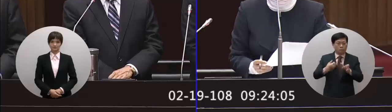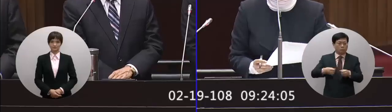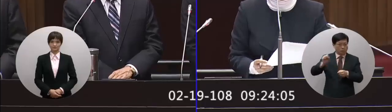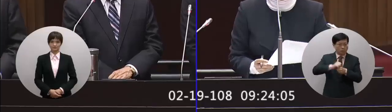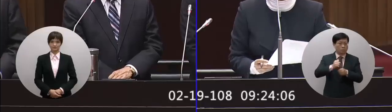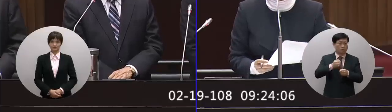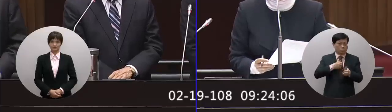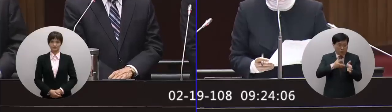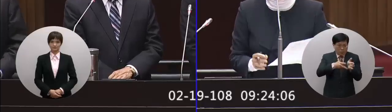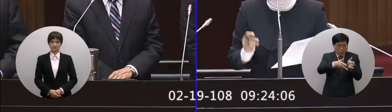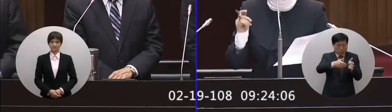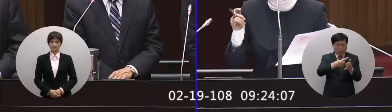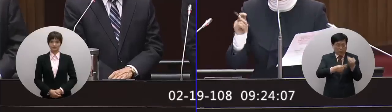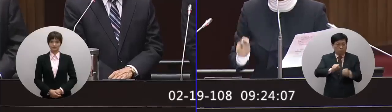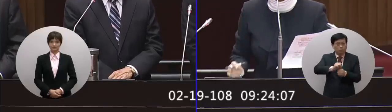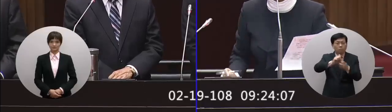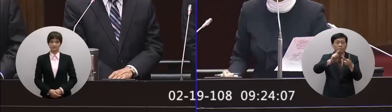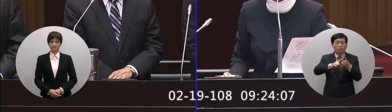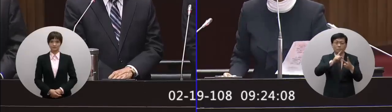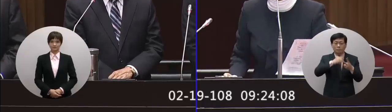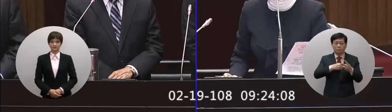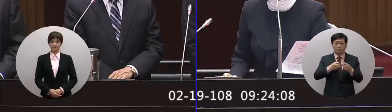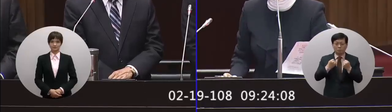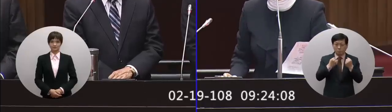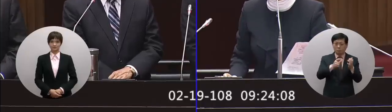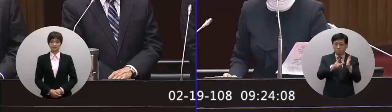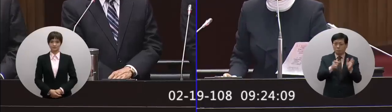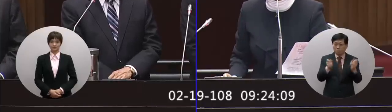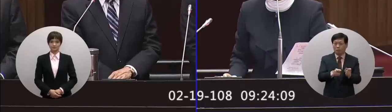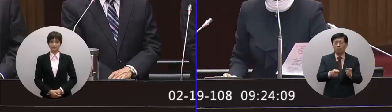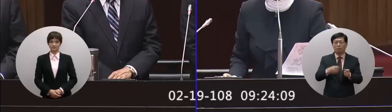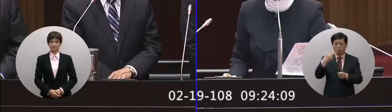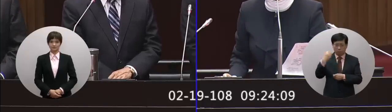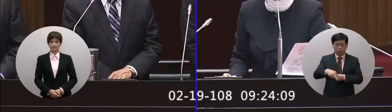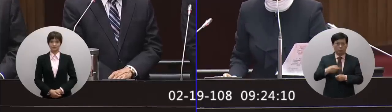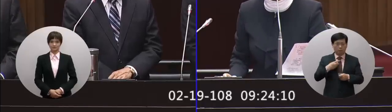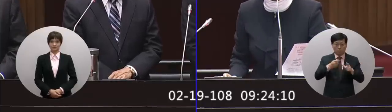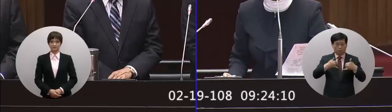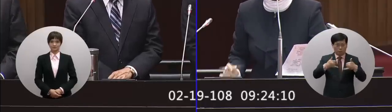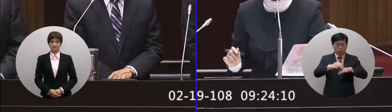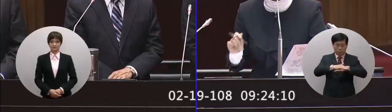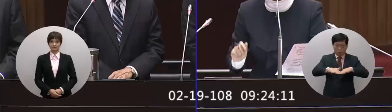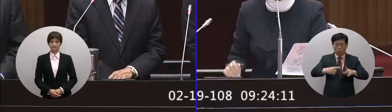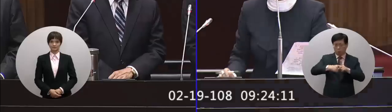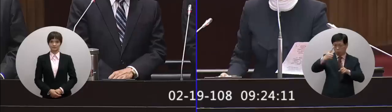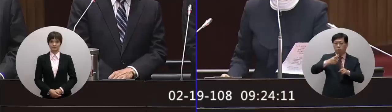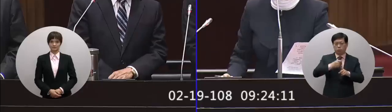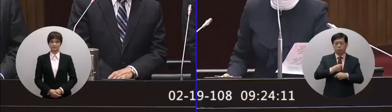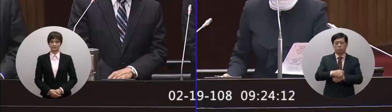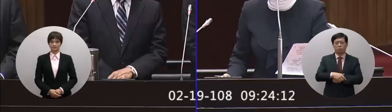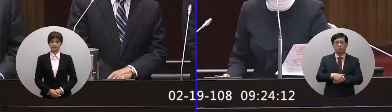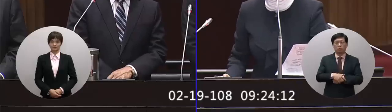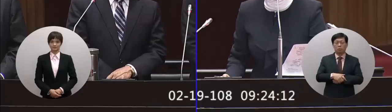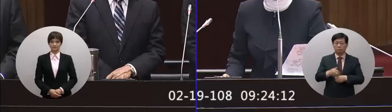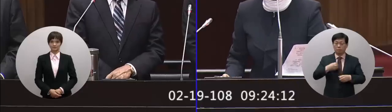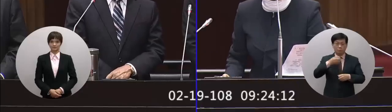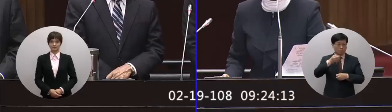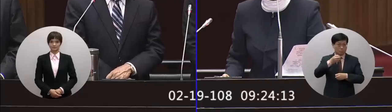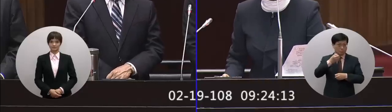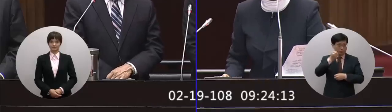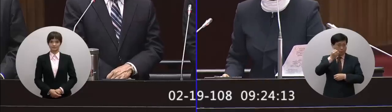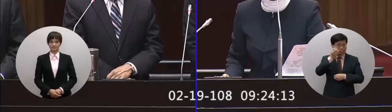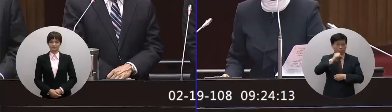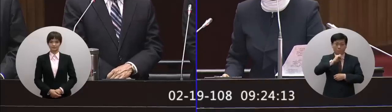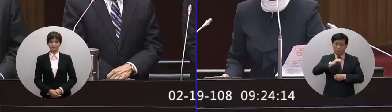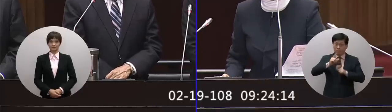铁路运输能量以及缩短行车的时间，并且要提升公路的安全性还有可靠性。花东地区